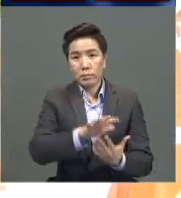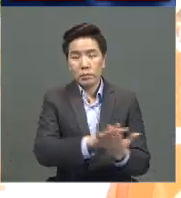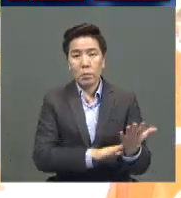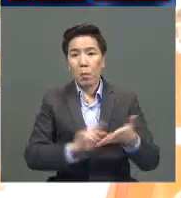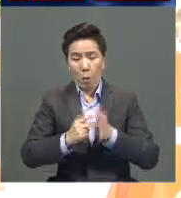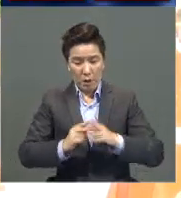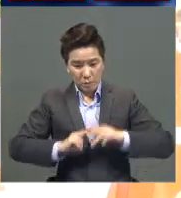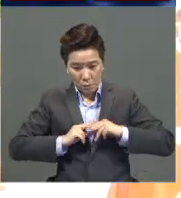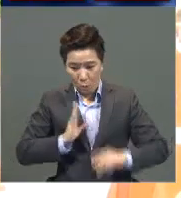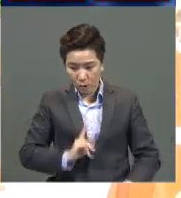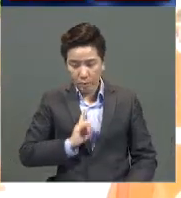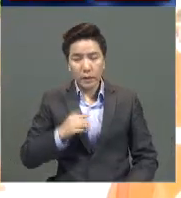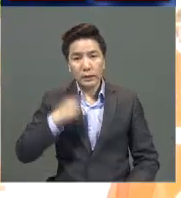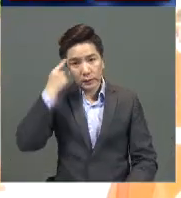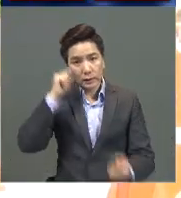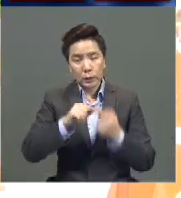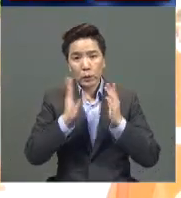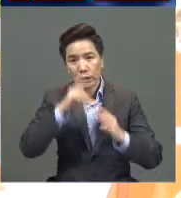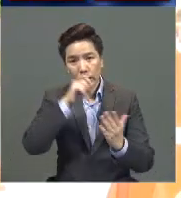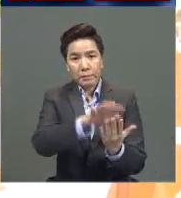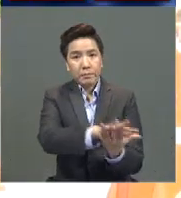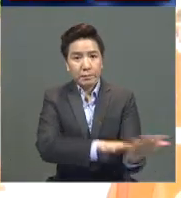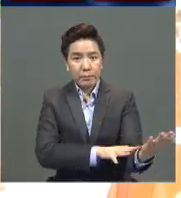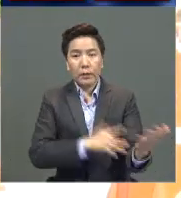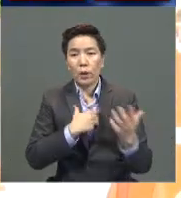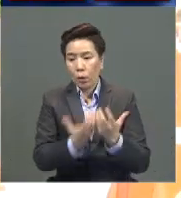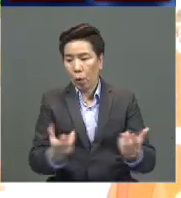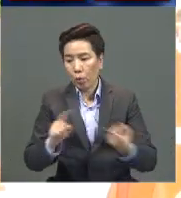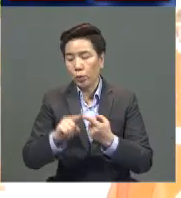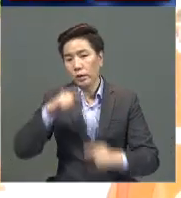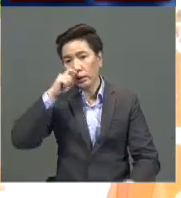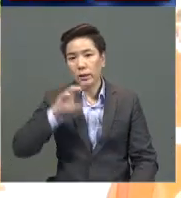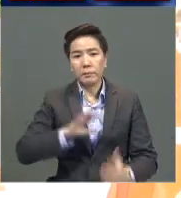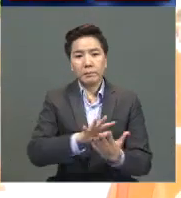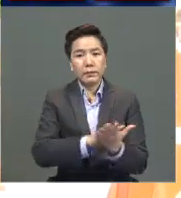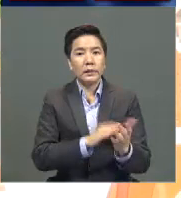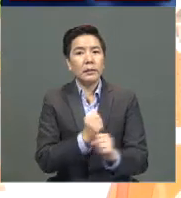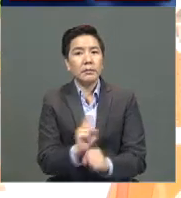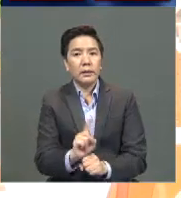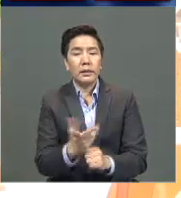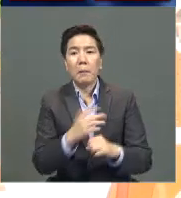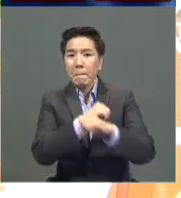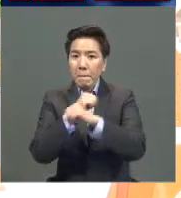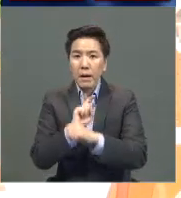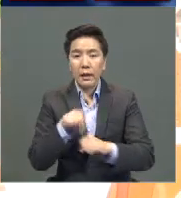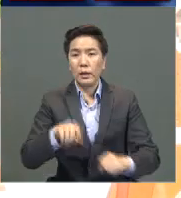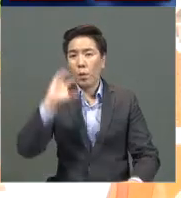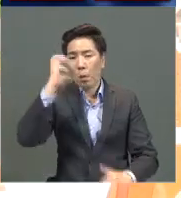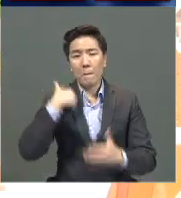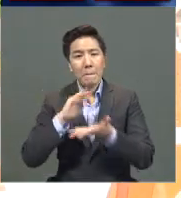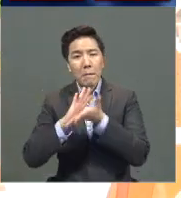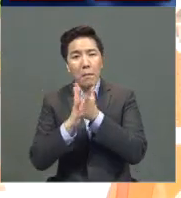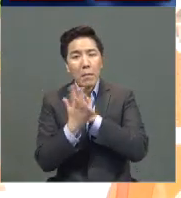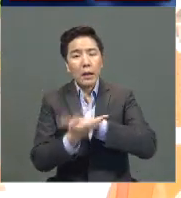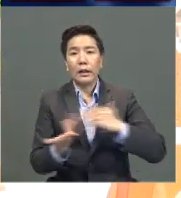พื่อใครทั้งสิ้นเนี่ยก็เพื่อประเทศไทยเพื่อคนไทยนะทรัพยากรของชาติทรัพยากรของแผ่นดินจะทำยังไงแล้วโลกวันนี้มีการเปลี่ยนแปลงมากน้